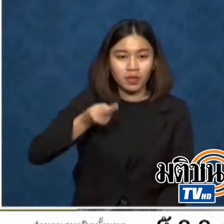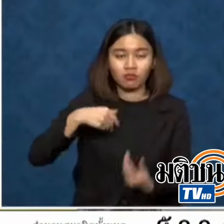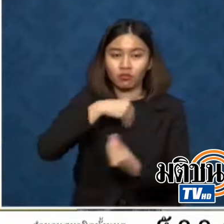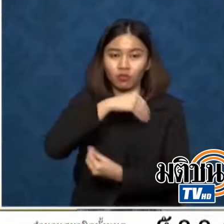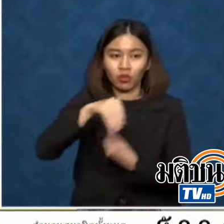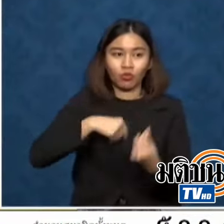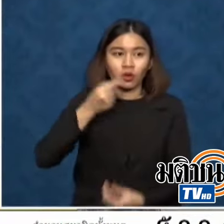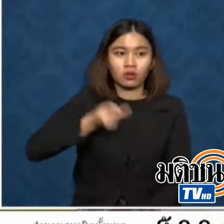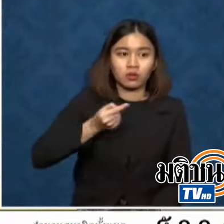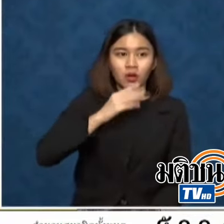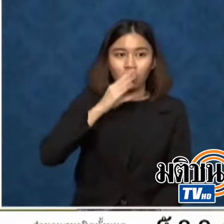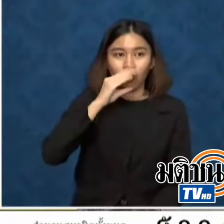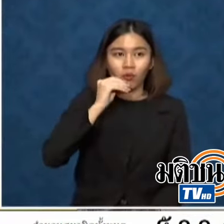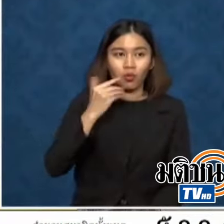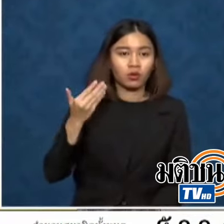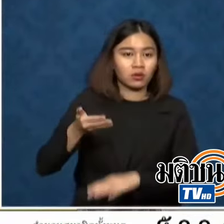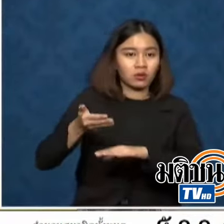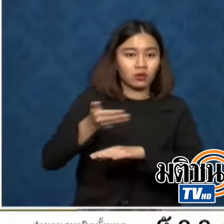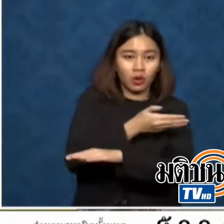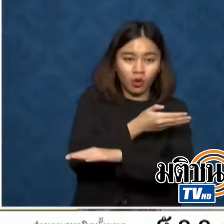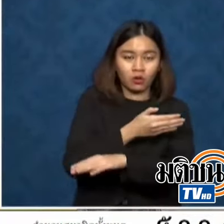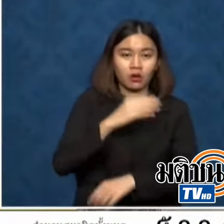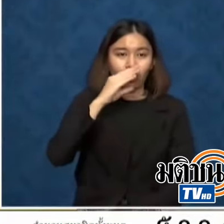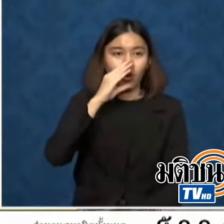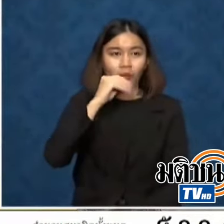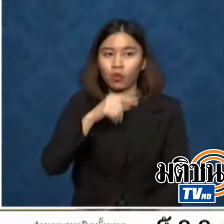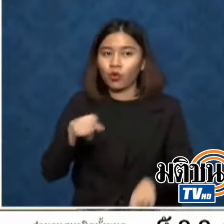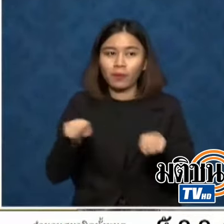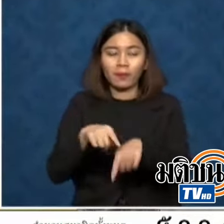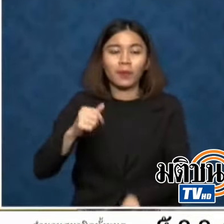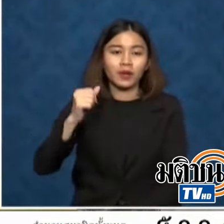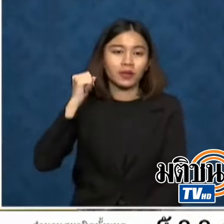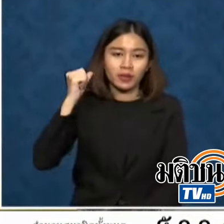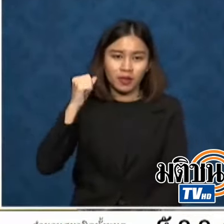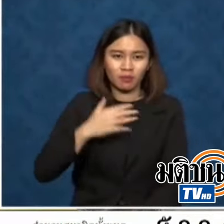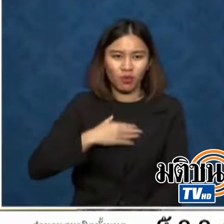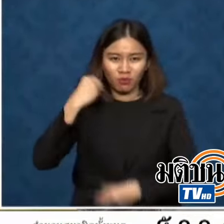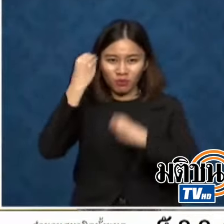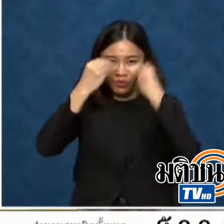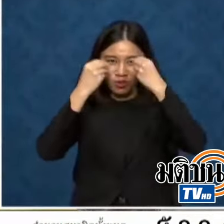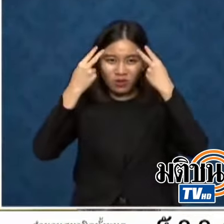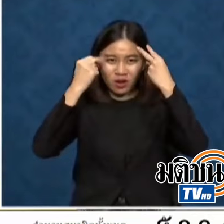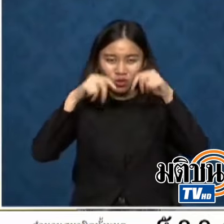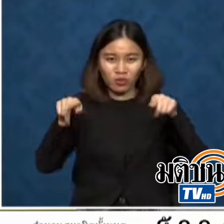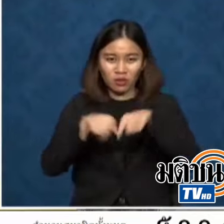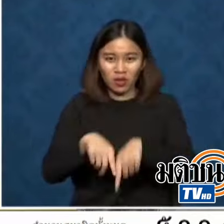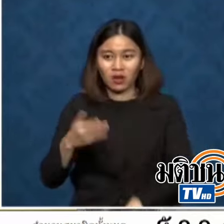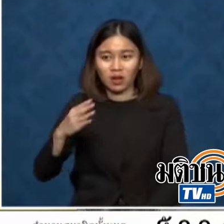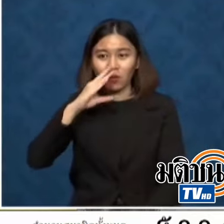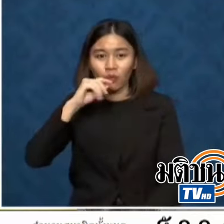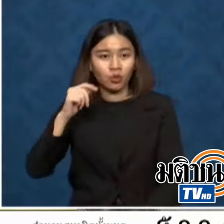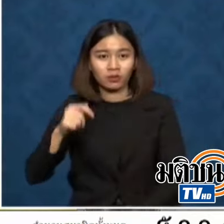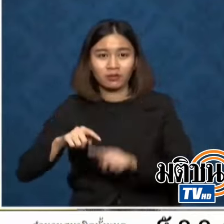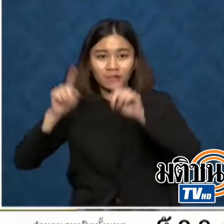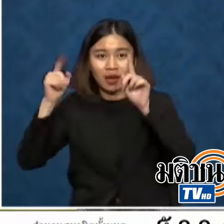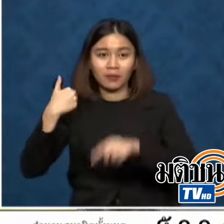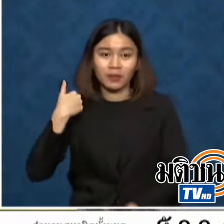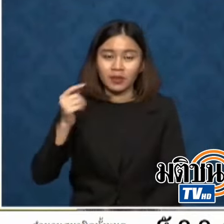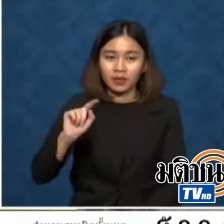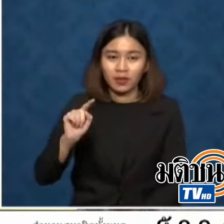มั้ยครับพูดในเรื่องที่มันผ่านไปแล้วพูดพูดเหมือนเดิมว่างั้นเถอะผมก็งงท่านนายกเหมือนกันว่าท่านพูดไม่เหมือนเดิม